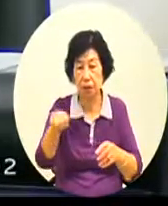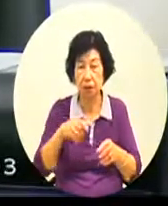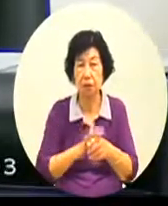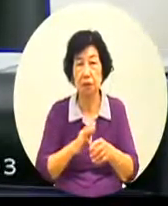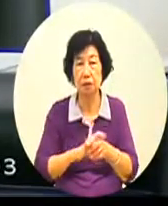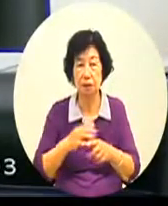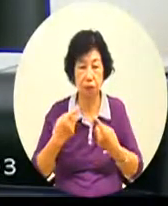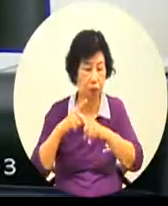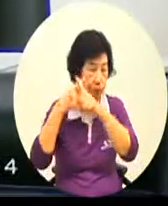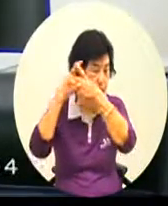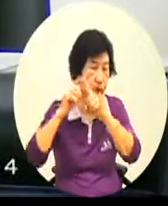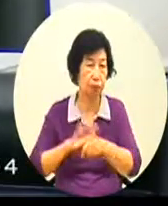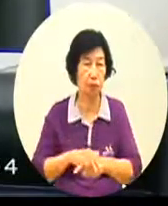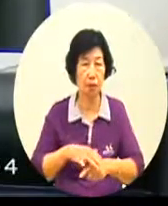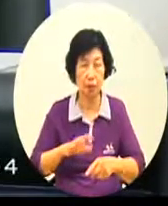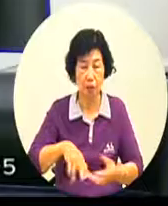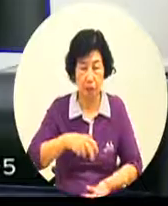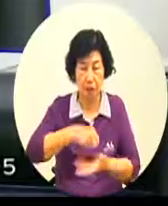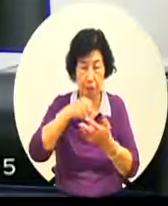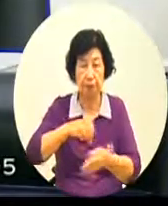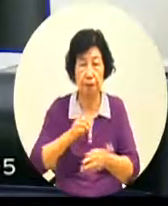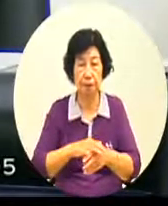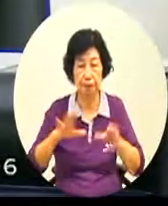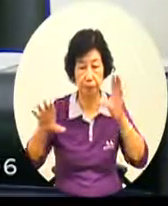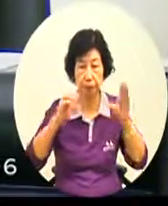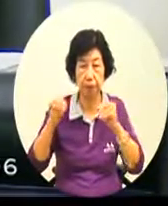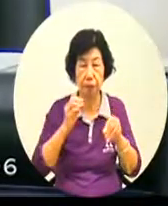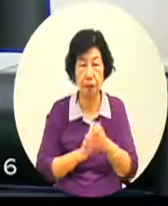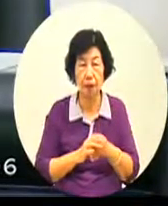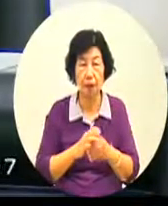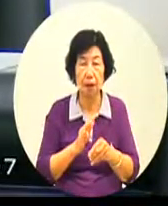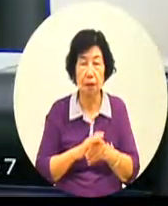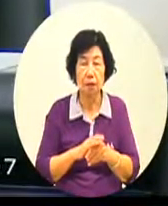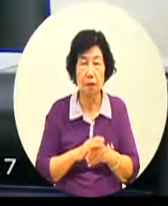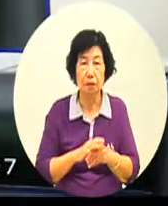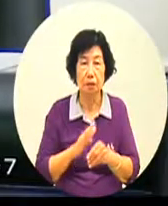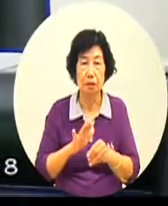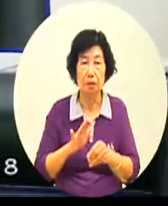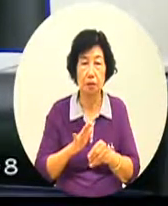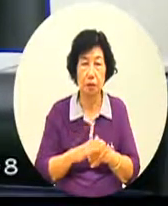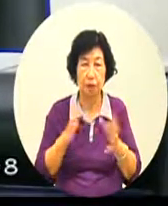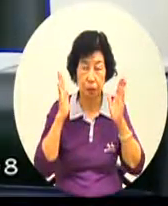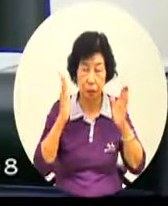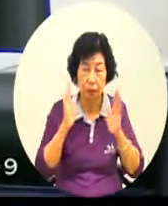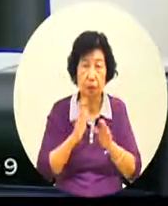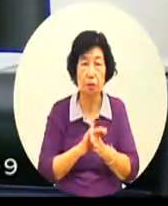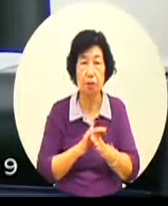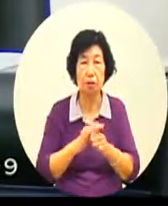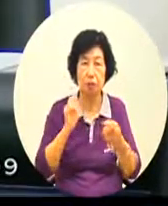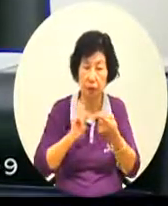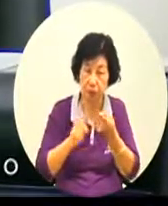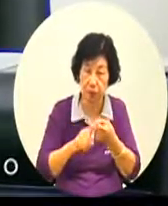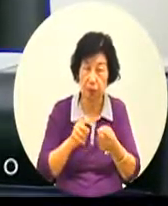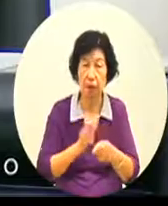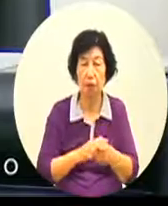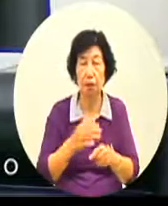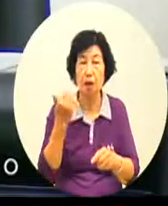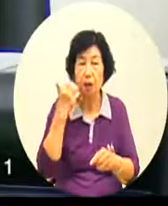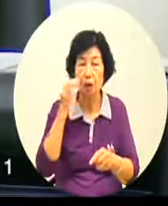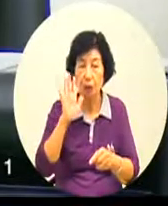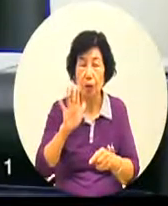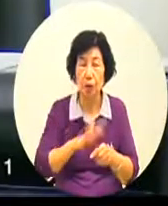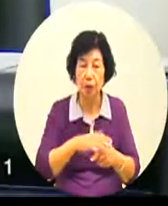讲的稍微提到的资讯上有没有不正确的了，如果有不正确的等一下请我们局长也能够指教。